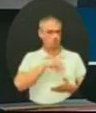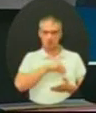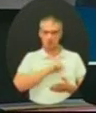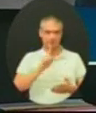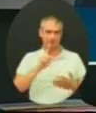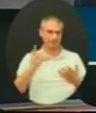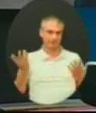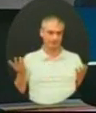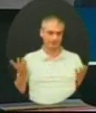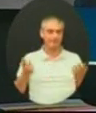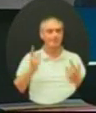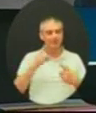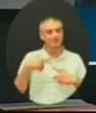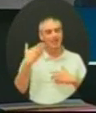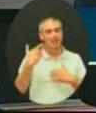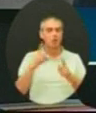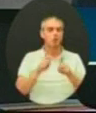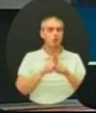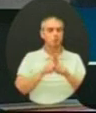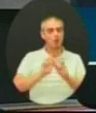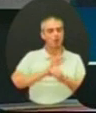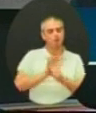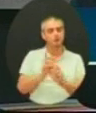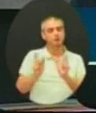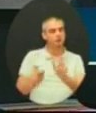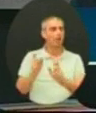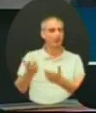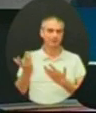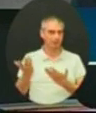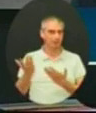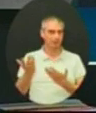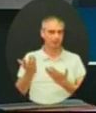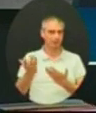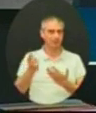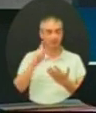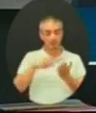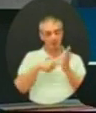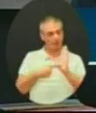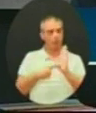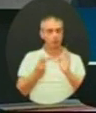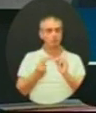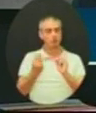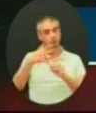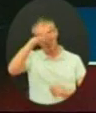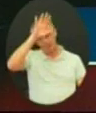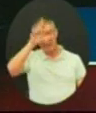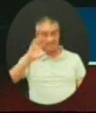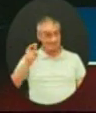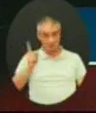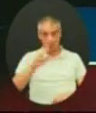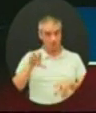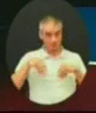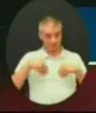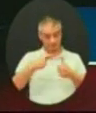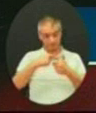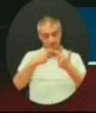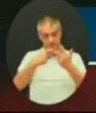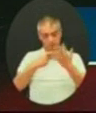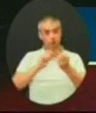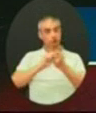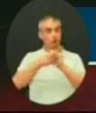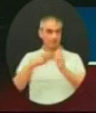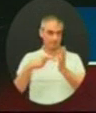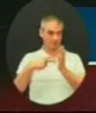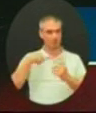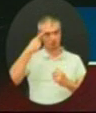בחיים. כלומר, צריכה להיות פה גם איזושהי סנקציה, כלומר, צריך להראות איזשהו משהו לאיראן, אם לא תסכימי לשינויים האלה, מכיוון